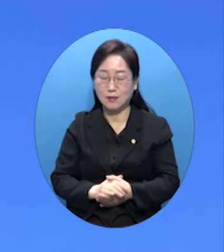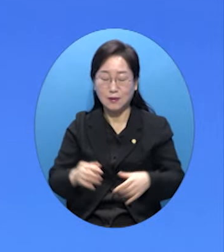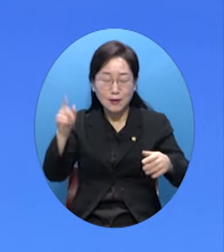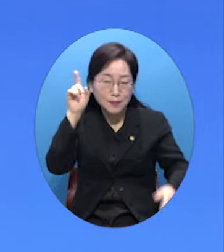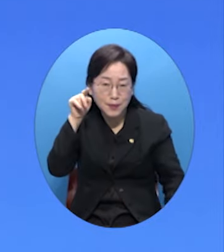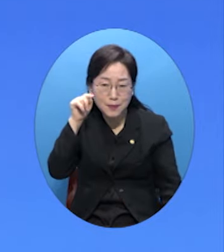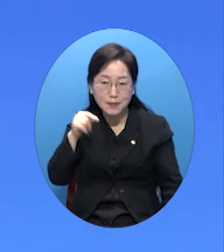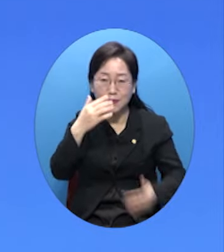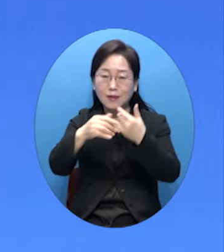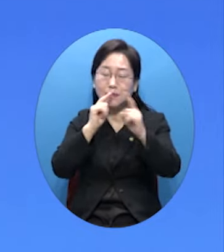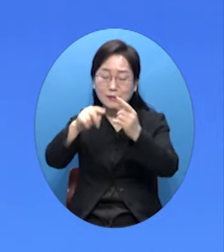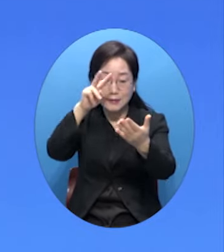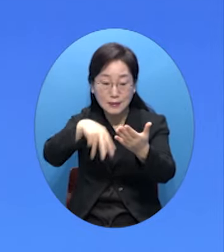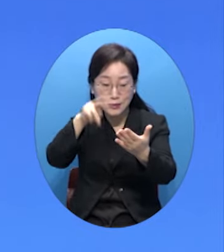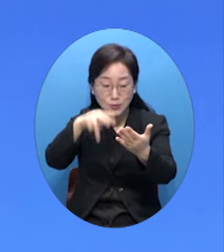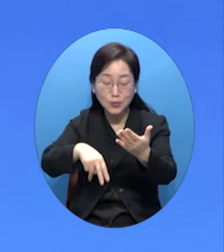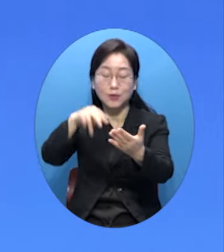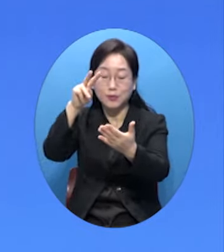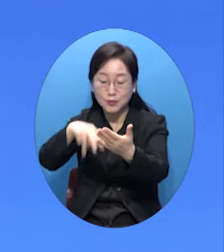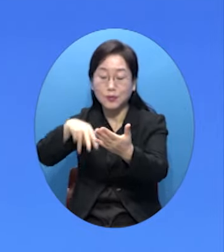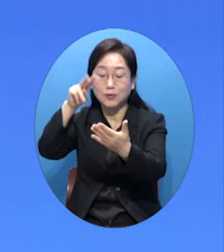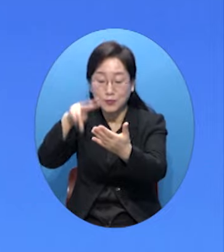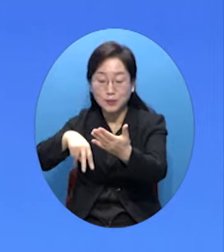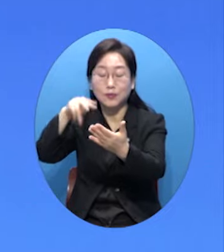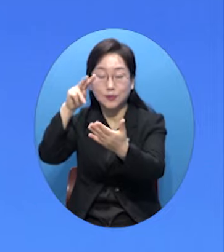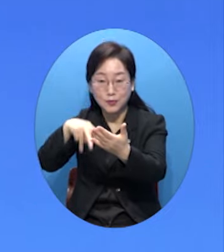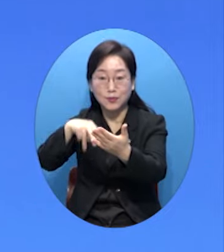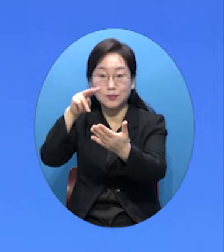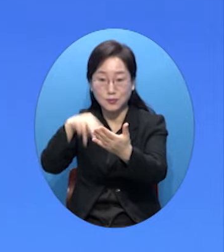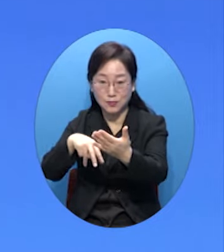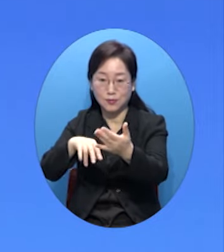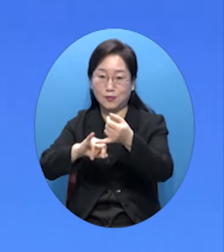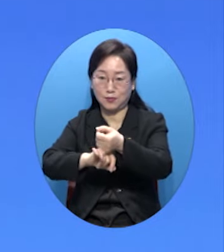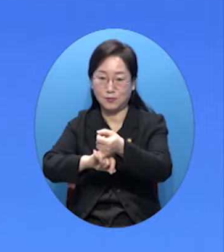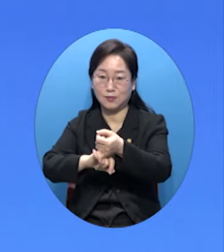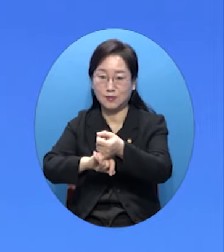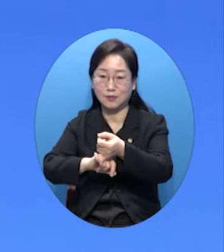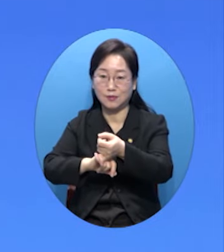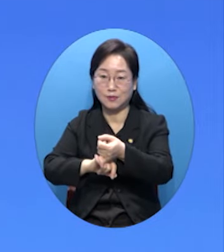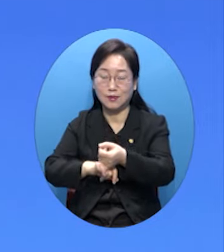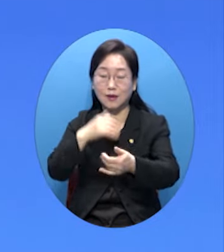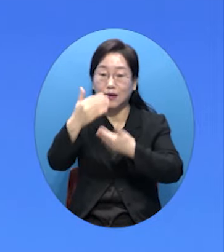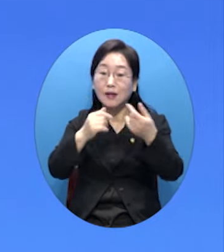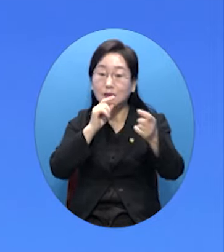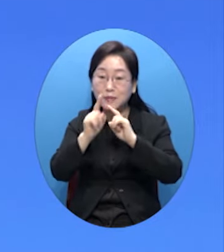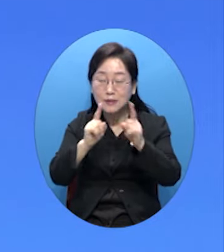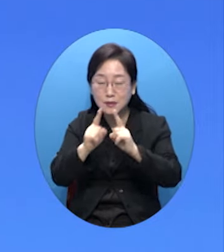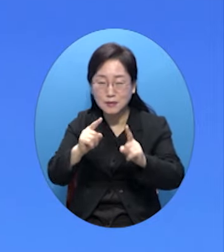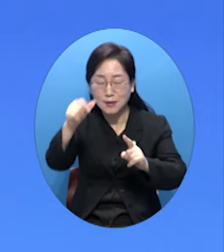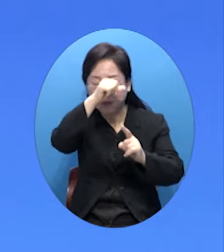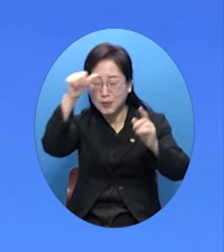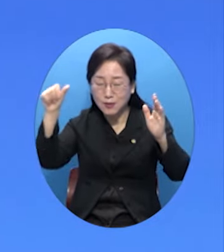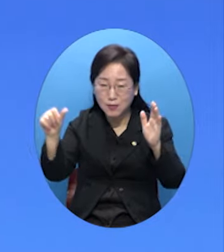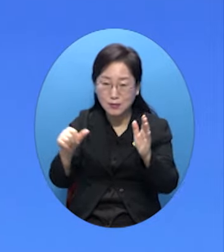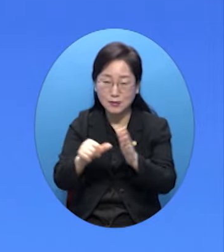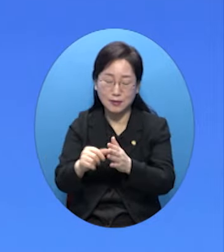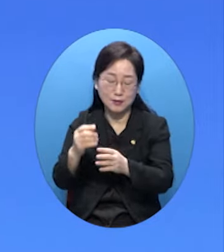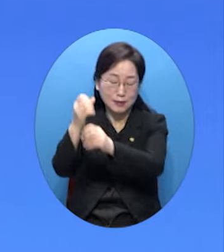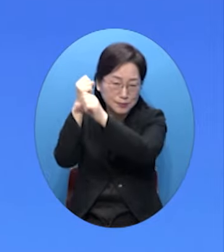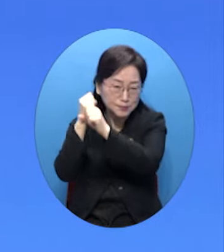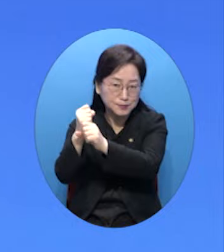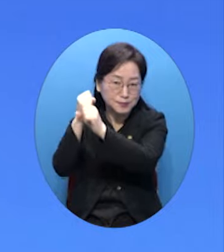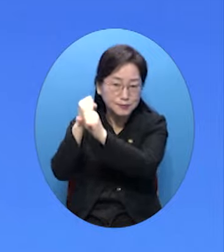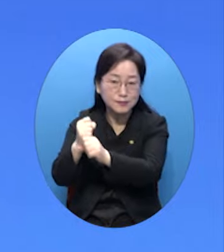매일같이 말씀을 읽고 또 읽고 또 읽고 또 읽고 또 읽어야 됩니다. 말씀을 평생 붙들고 살아야 됩니다.